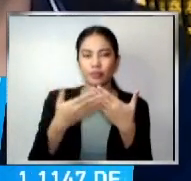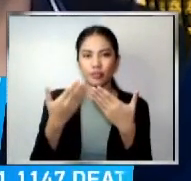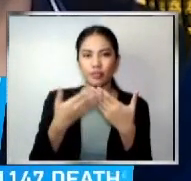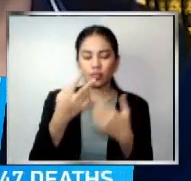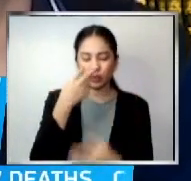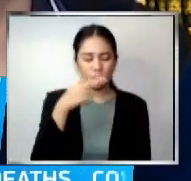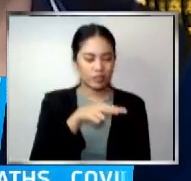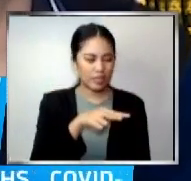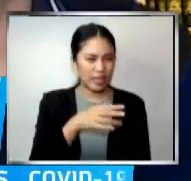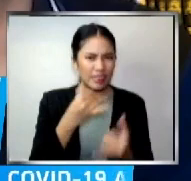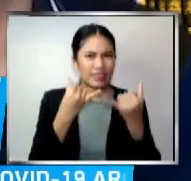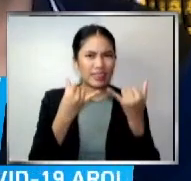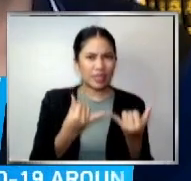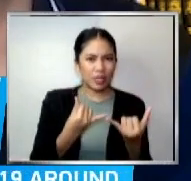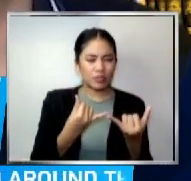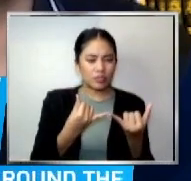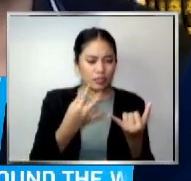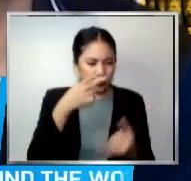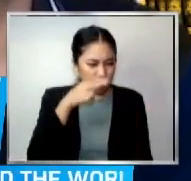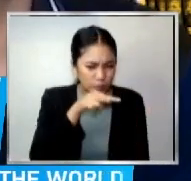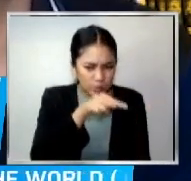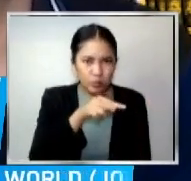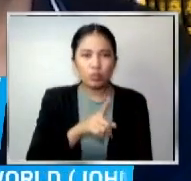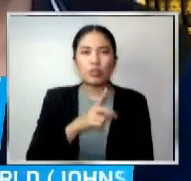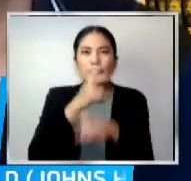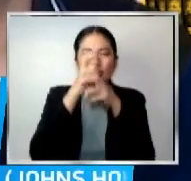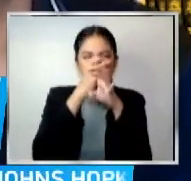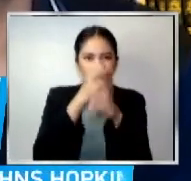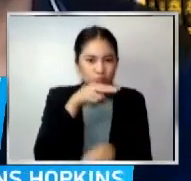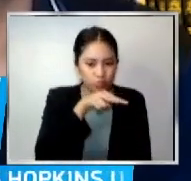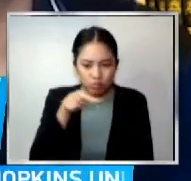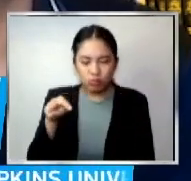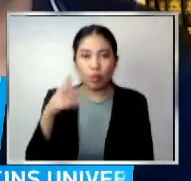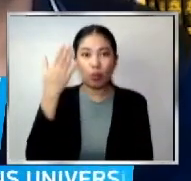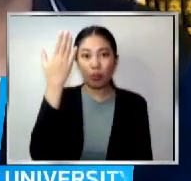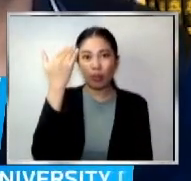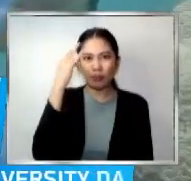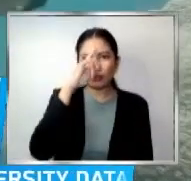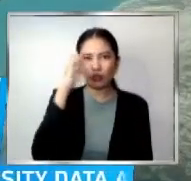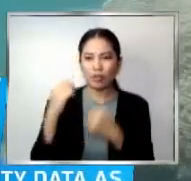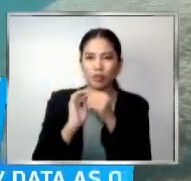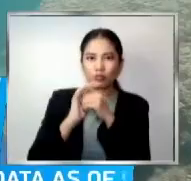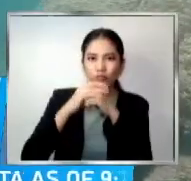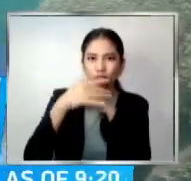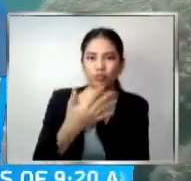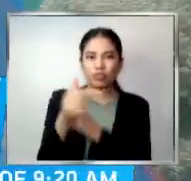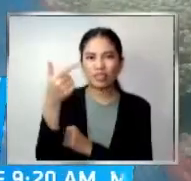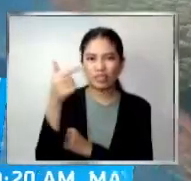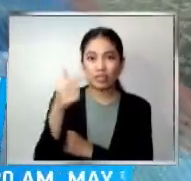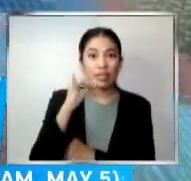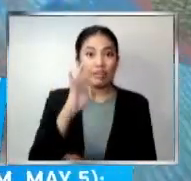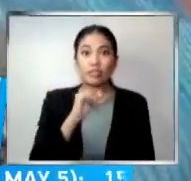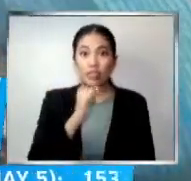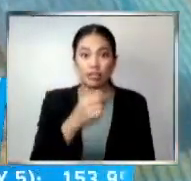Ngayon hindi na. You really have to have an eye for it. You really have to look for it. If you're not looking for it, you'll miss it. 200 kilo ng basura